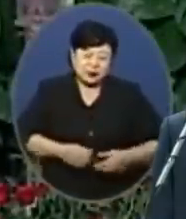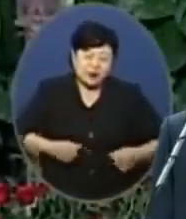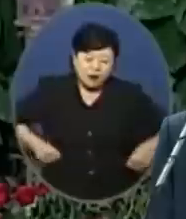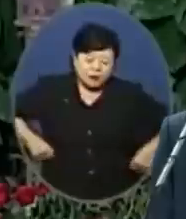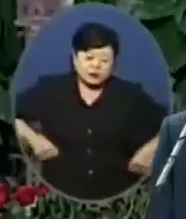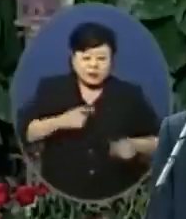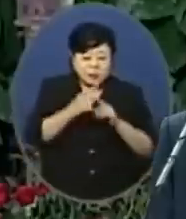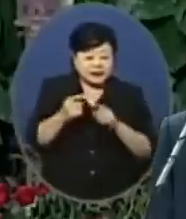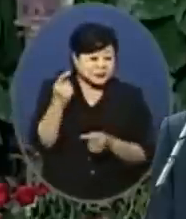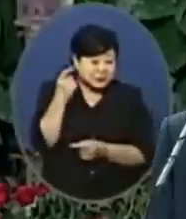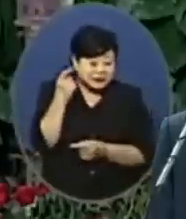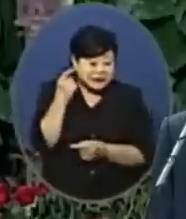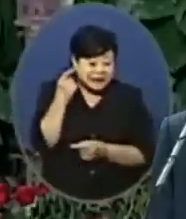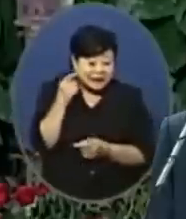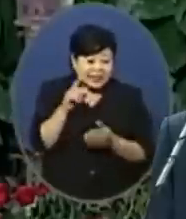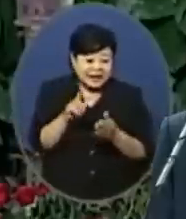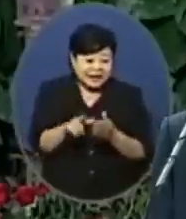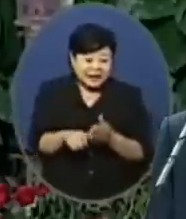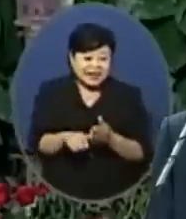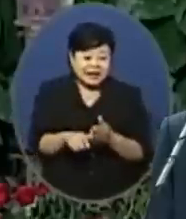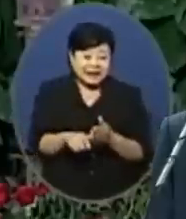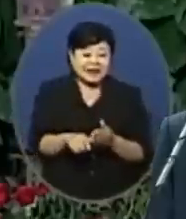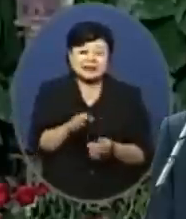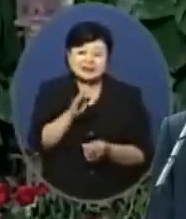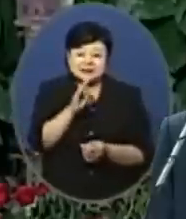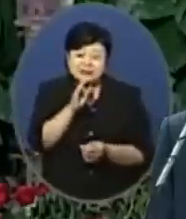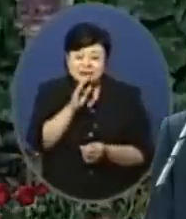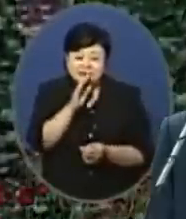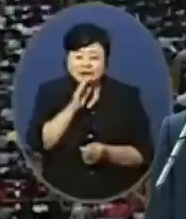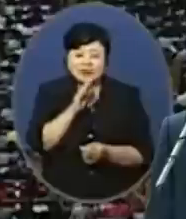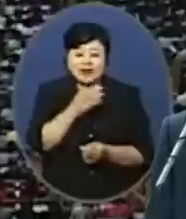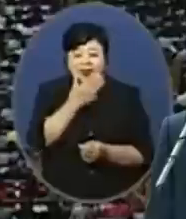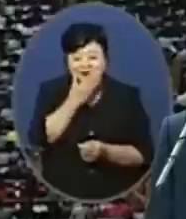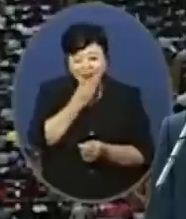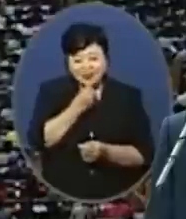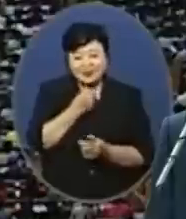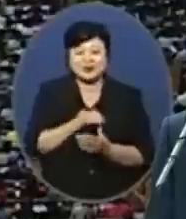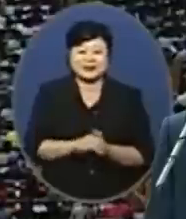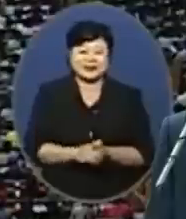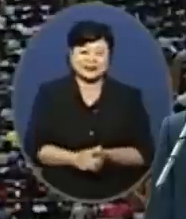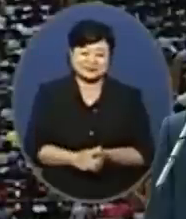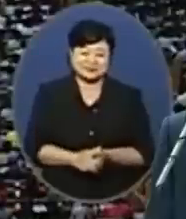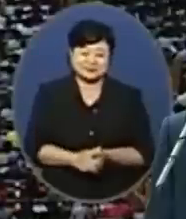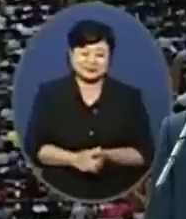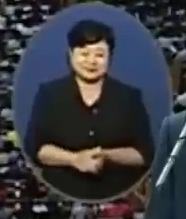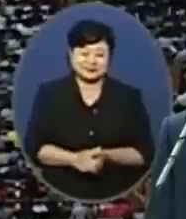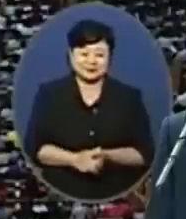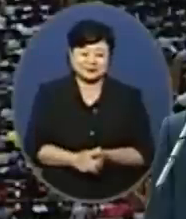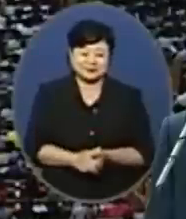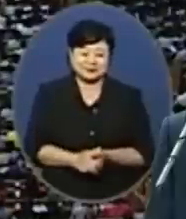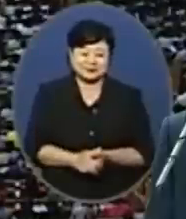하나님의 말씀을 들을 때 얼마나 행복한 사람인지 모르겠습니다.